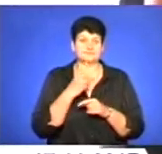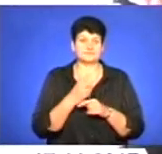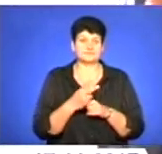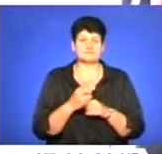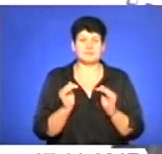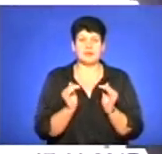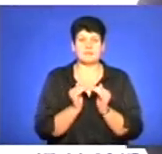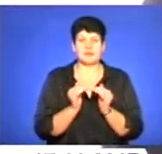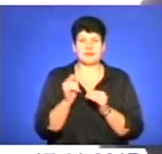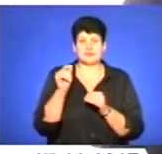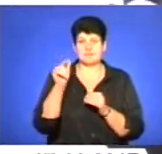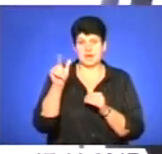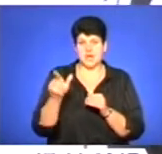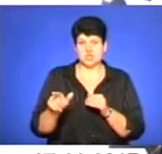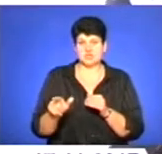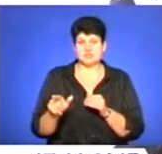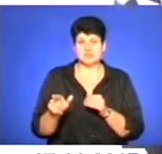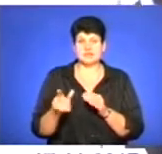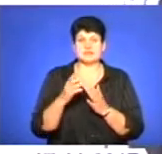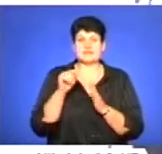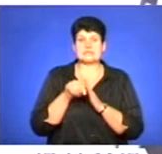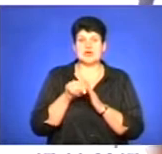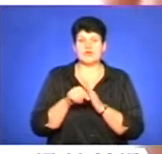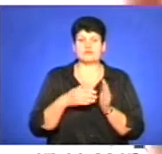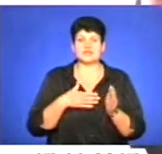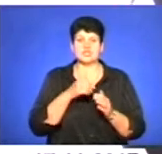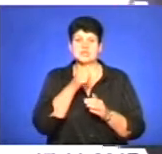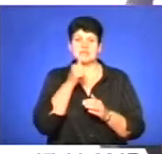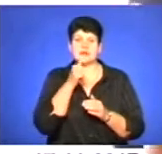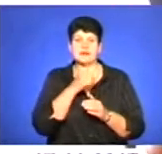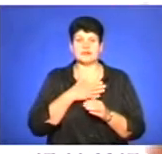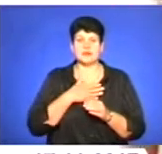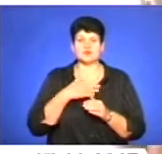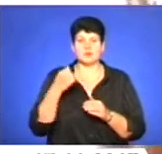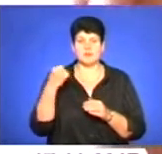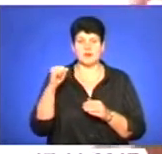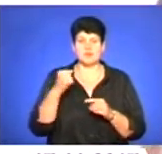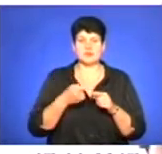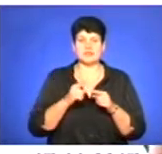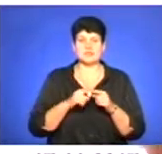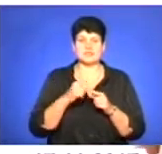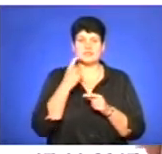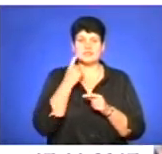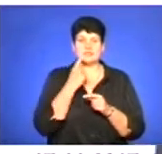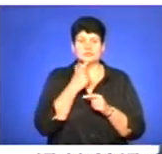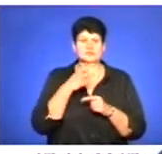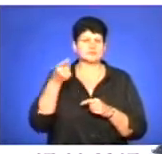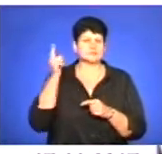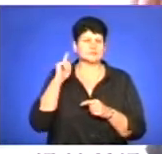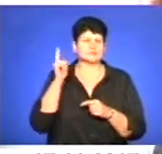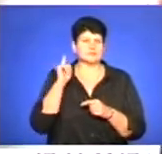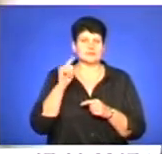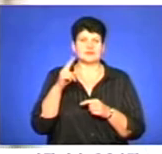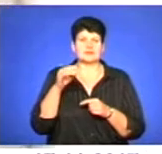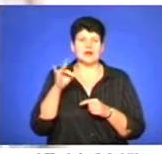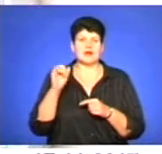маленькій пляшечці захований наш секрет нашої перемоги. Це зуби найдавнішого дракона, і